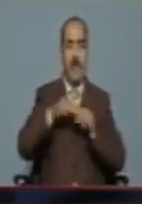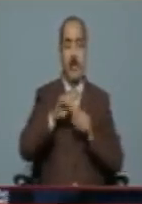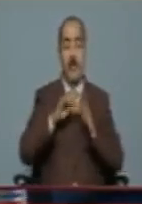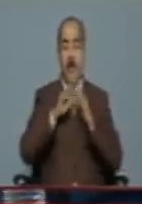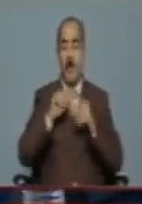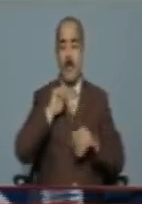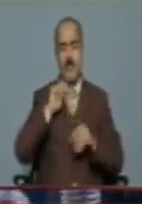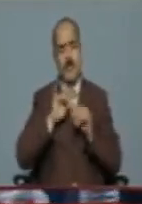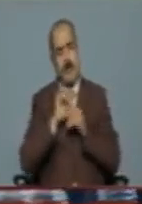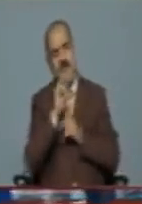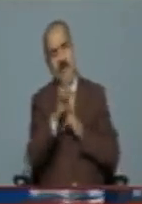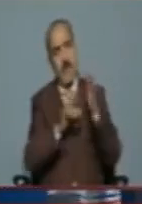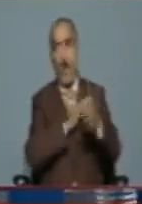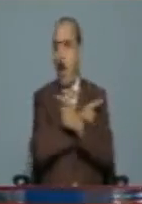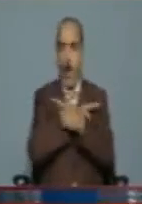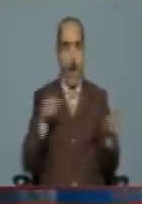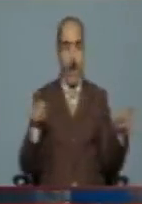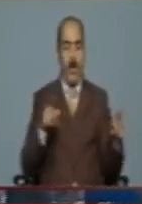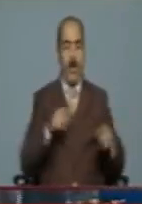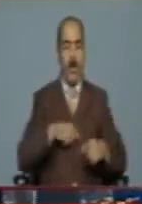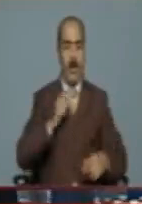وقراها، سمحت الهيئة